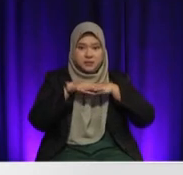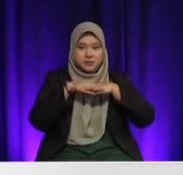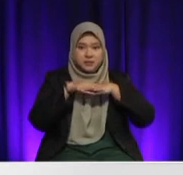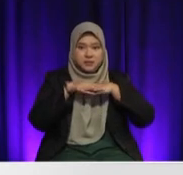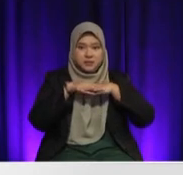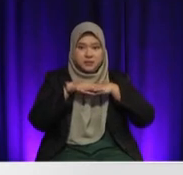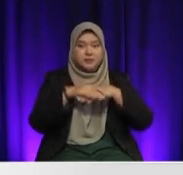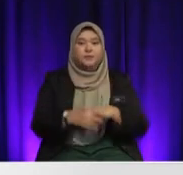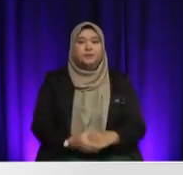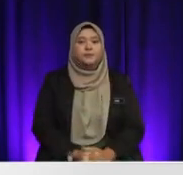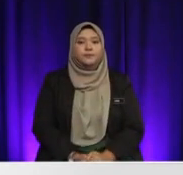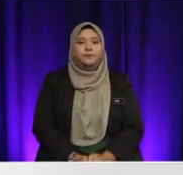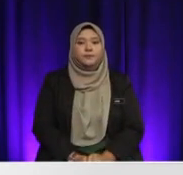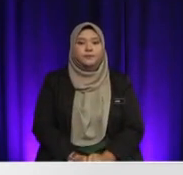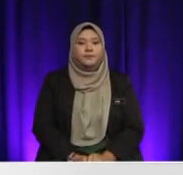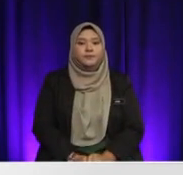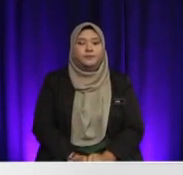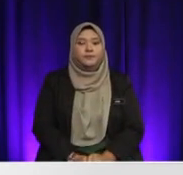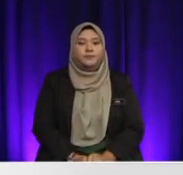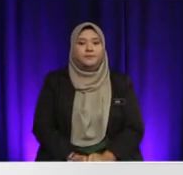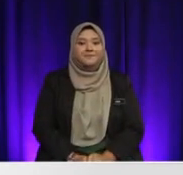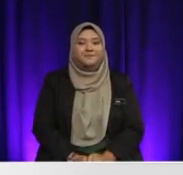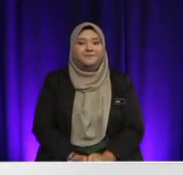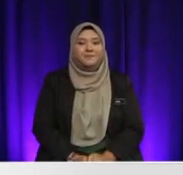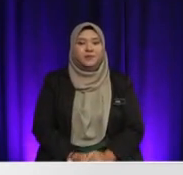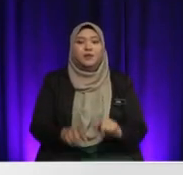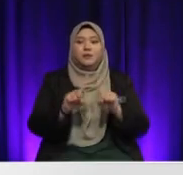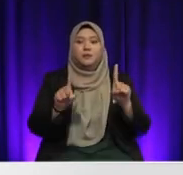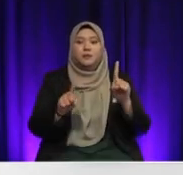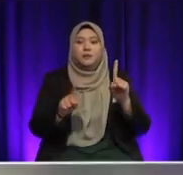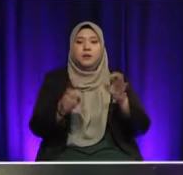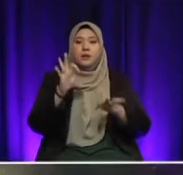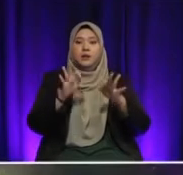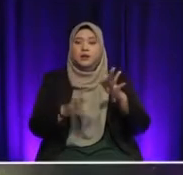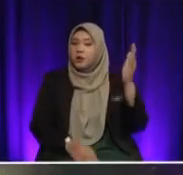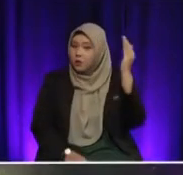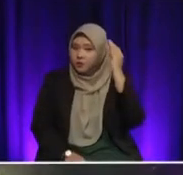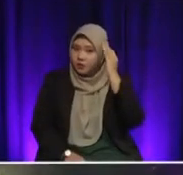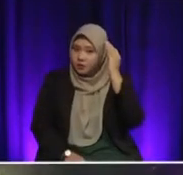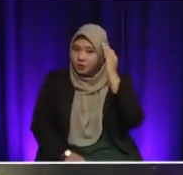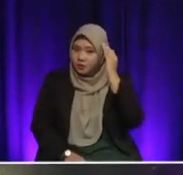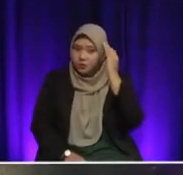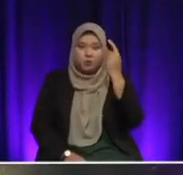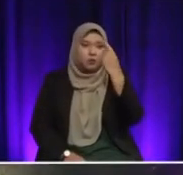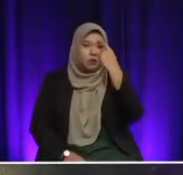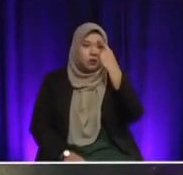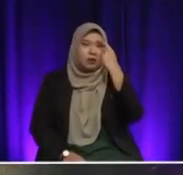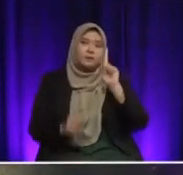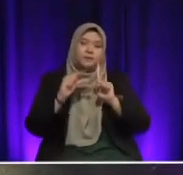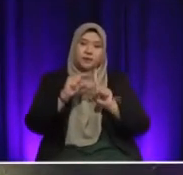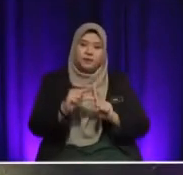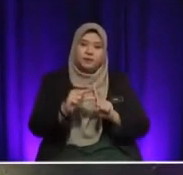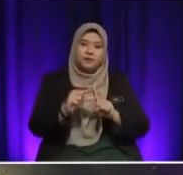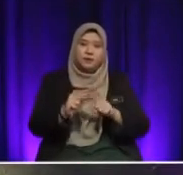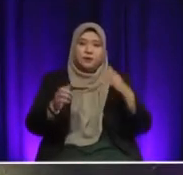padam? Tak mengapa cikgu, kita anggap lah tiada di situ. Dia tak ada pakai burger former. Burger former tu untuk burger. Baik. Okey, minsa ni